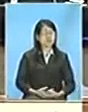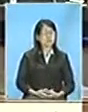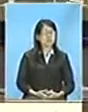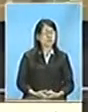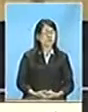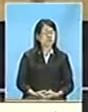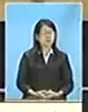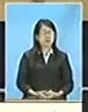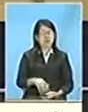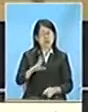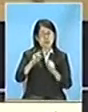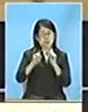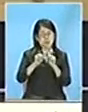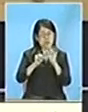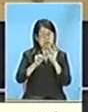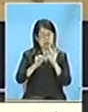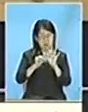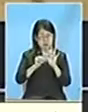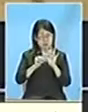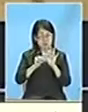ค่ะมาตรา5